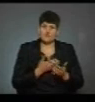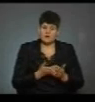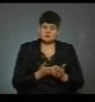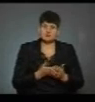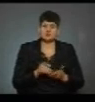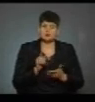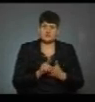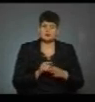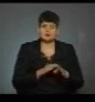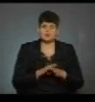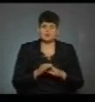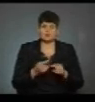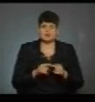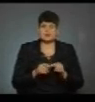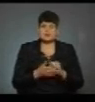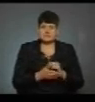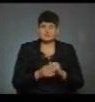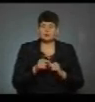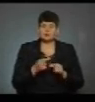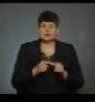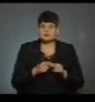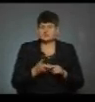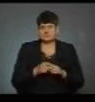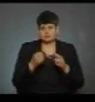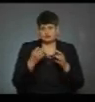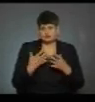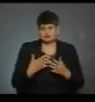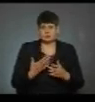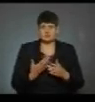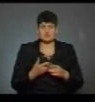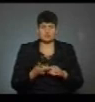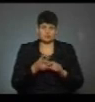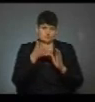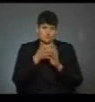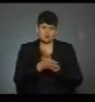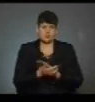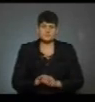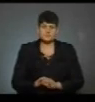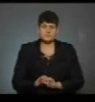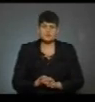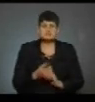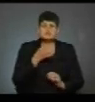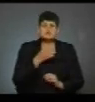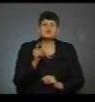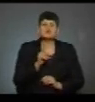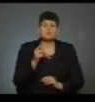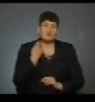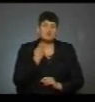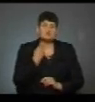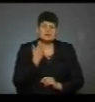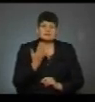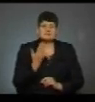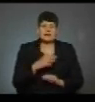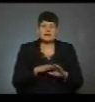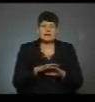повноважень зобов'язані виконувати це. Тому це значно простіше для нас і значно прозоріше. А скажіть, щодо боржників, скільки